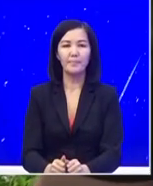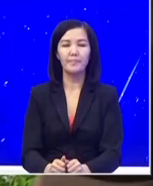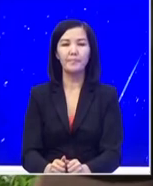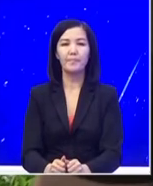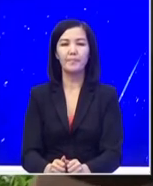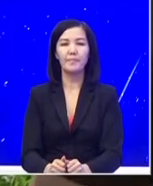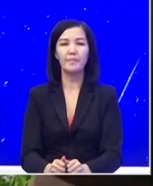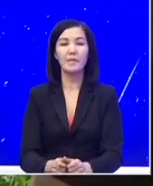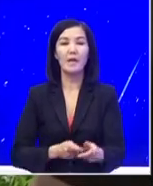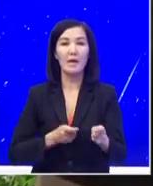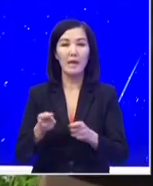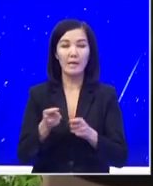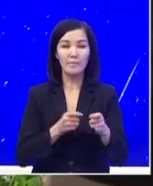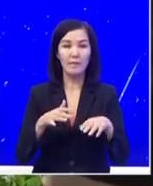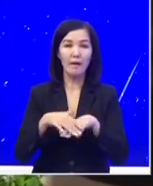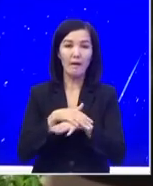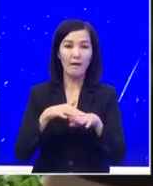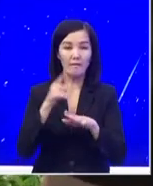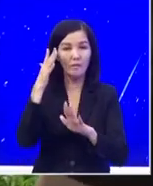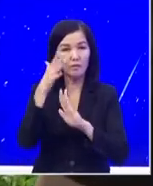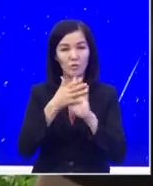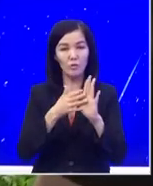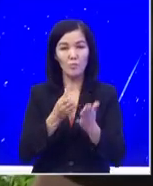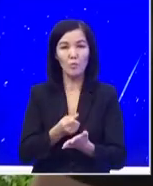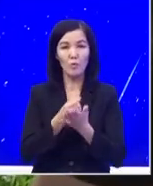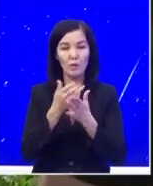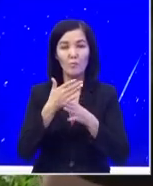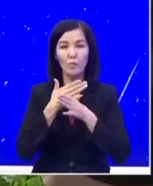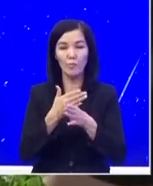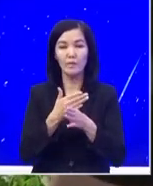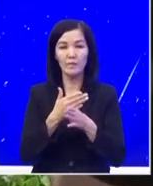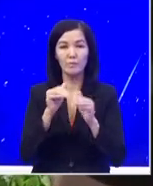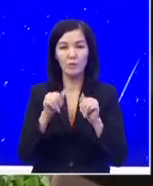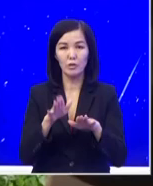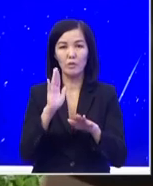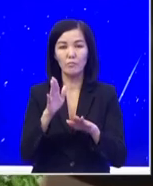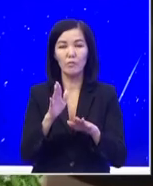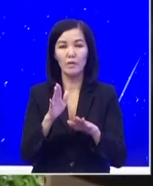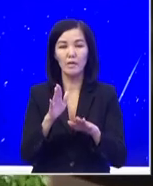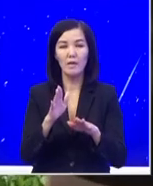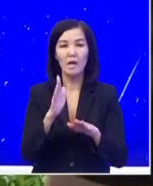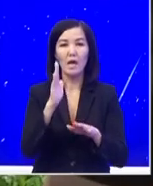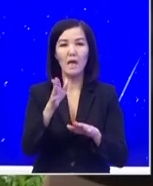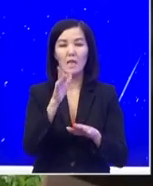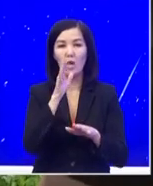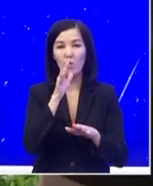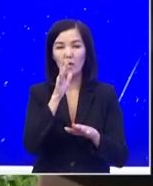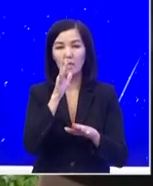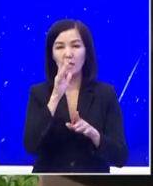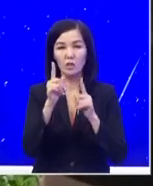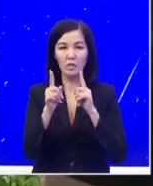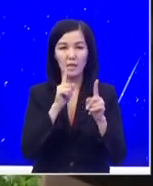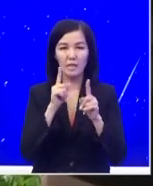Сонымен әкімдігін халықты түсініп, естіп, қолдау көрсетіп, мына алдымыздағы мәслихаттарда құдай қаласа